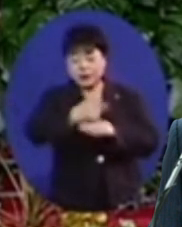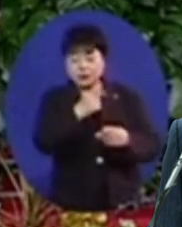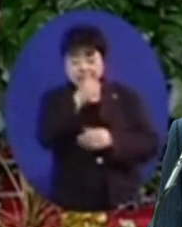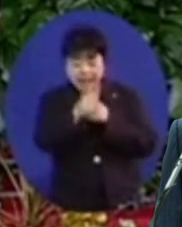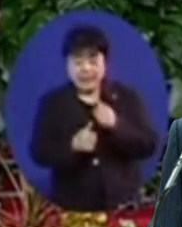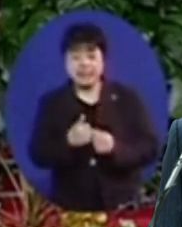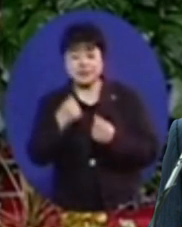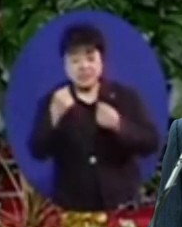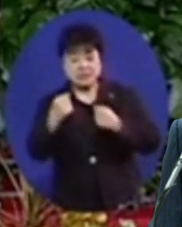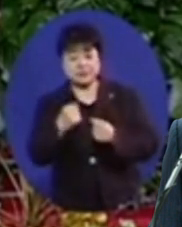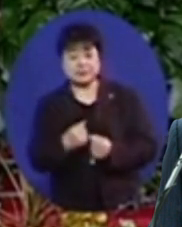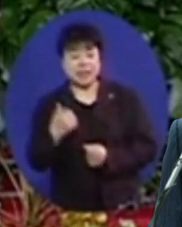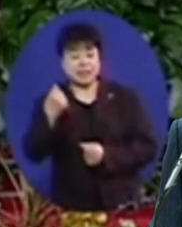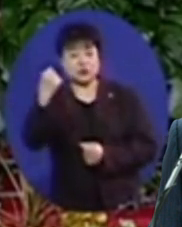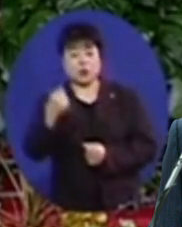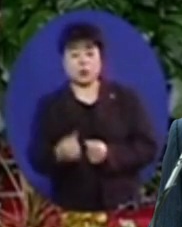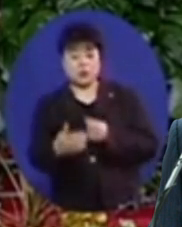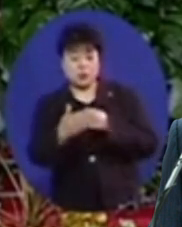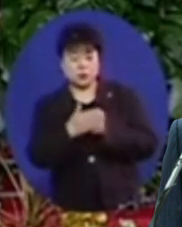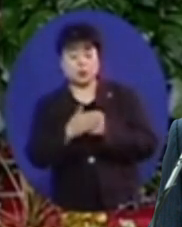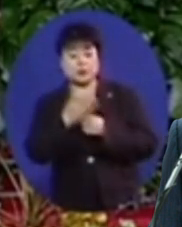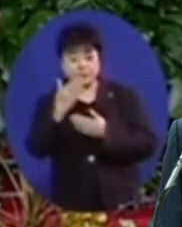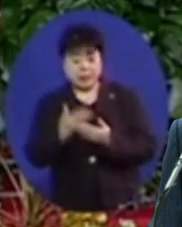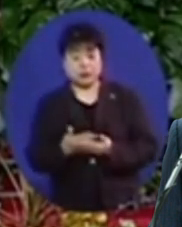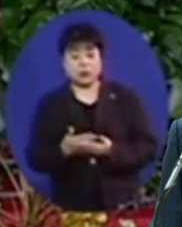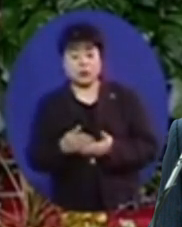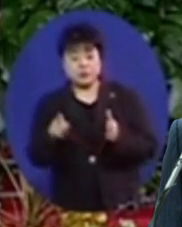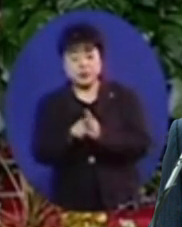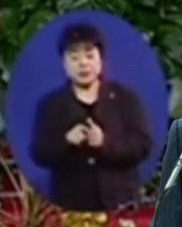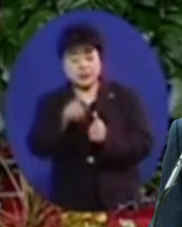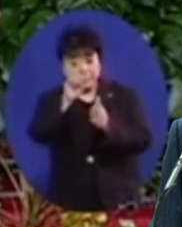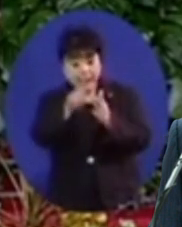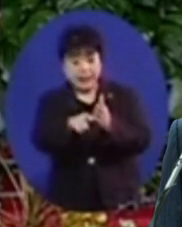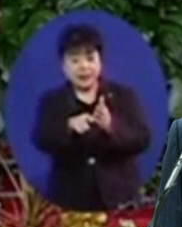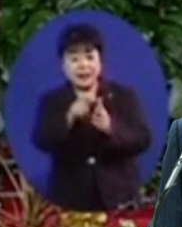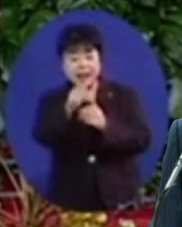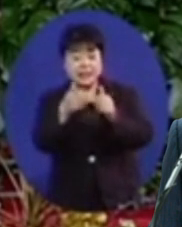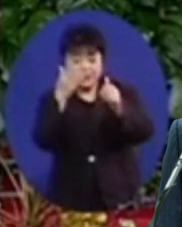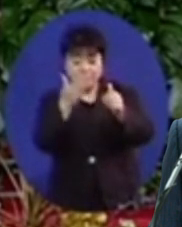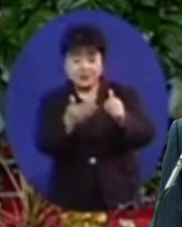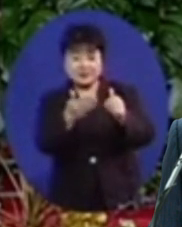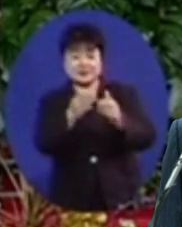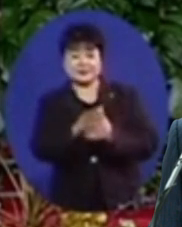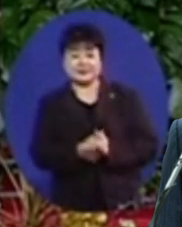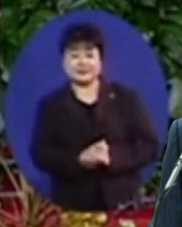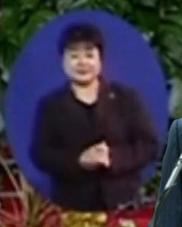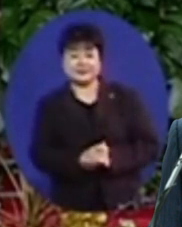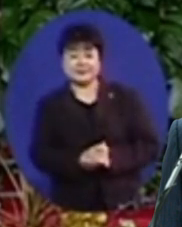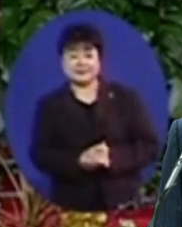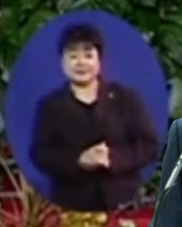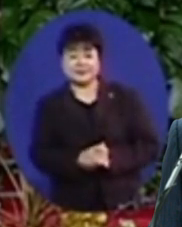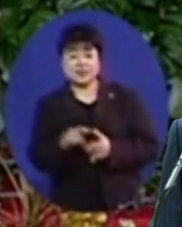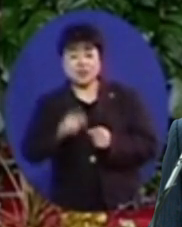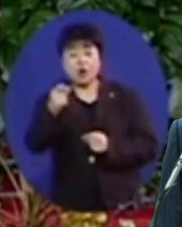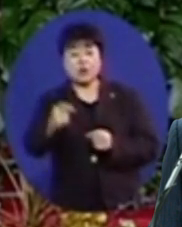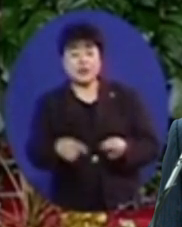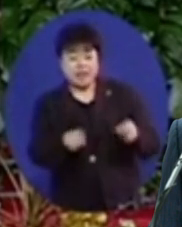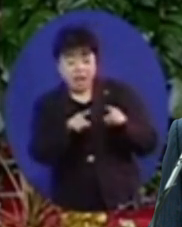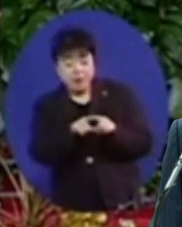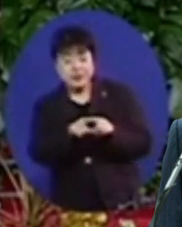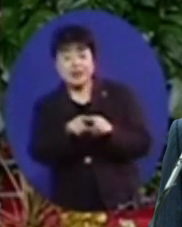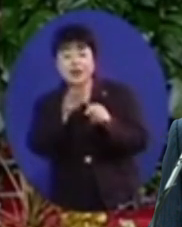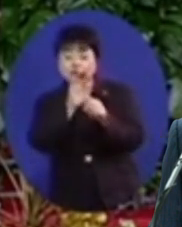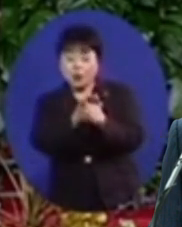하나님을 빽으로 삼고 믿음으로 나가면 하나님은 영원히 동일하게 여러분과